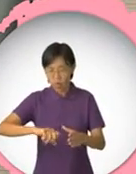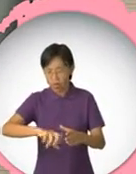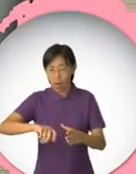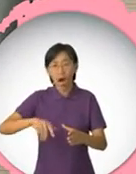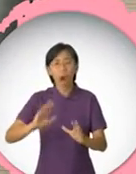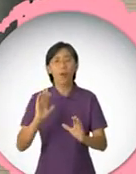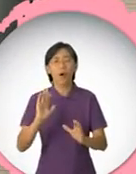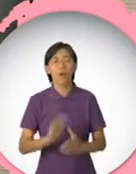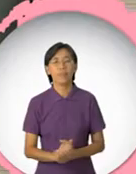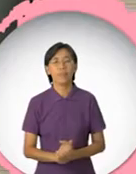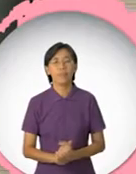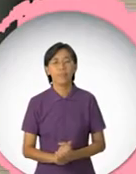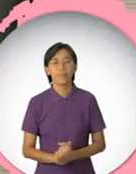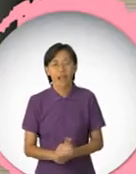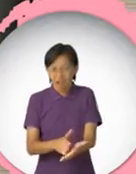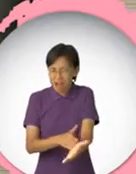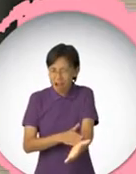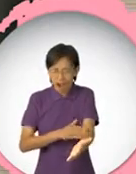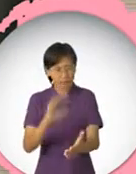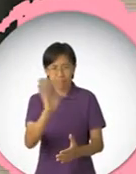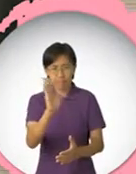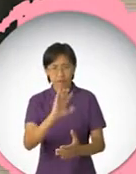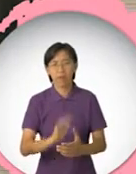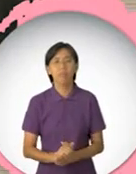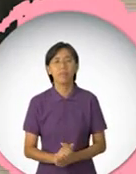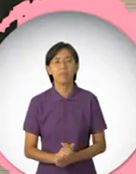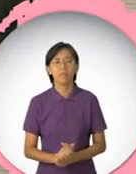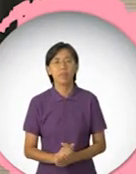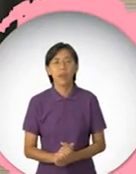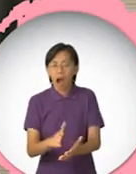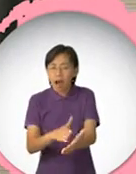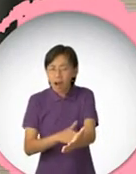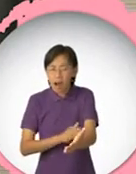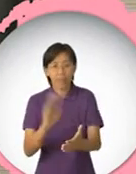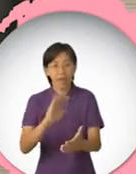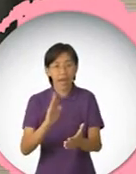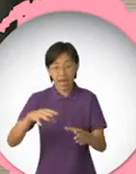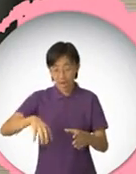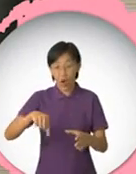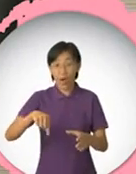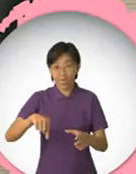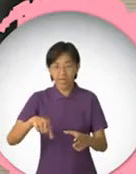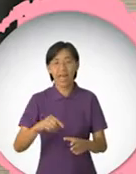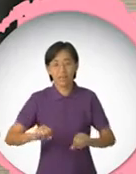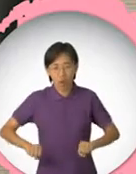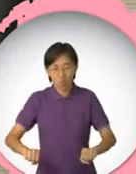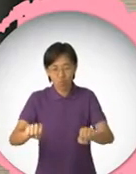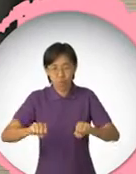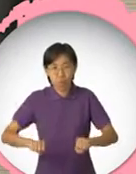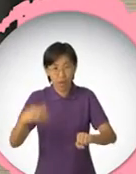ติดมือก็พอแล้วนะคะอย่านวดนานจนเกินไปนะคะเพราะว่าเดี๋ยวเราจะต้องเอาไอ้เจ้าก้อนแป้งเนี่ยมารีดอีก